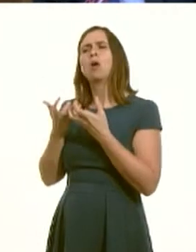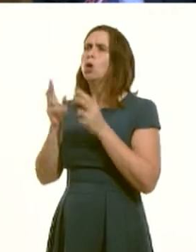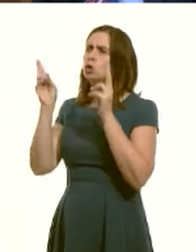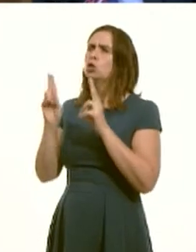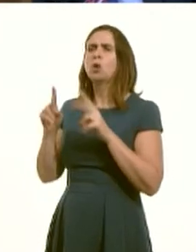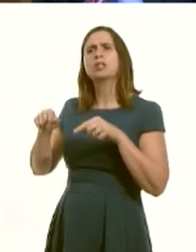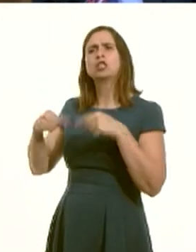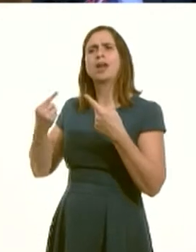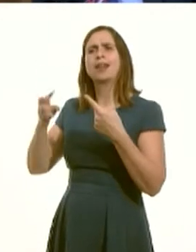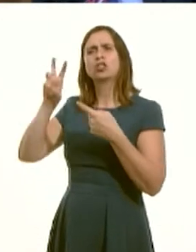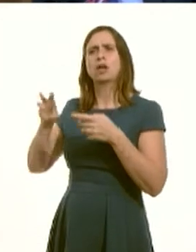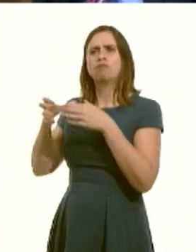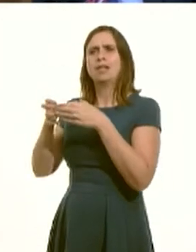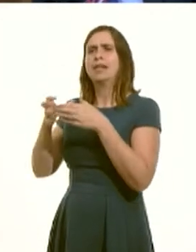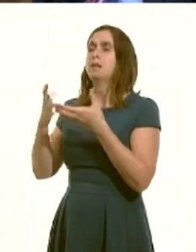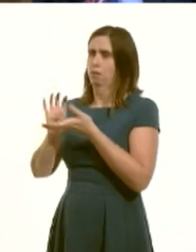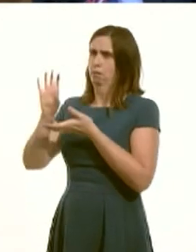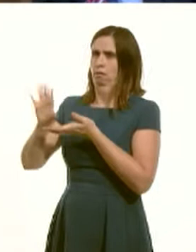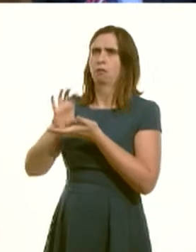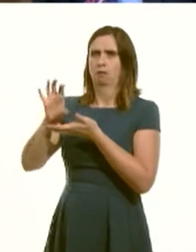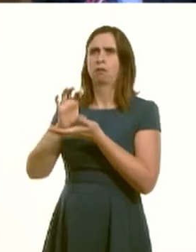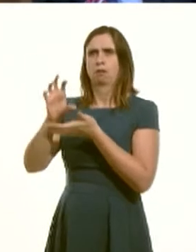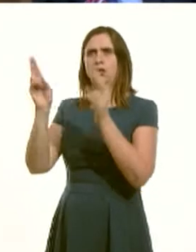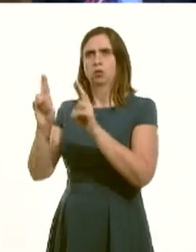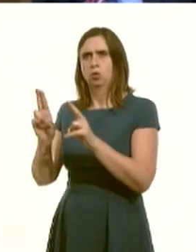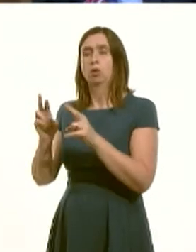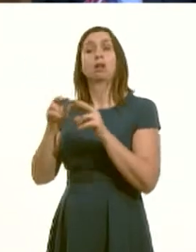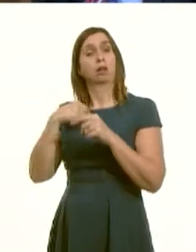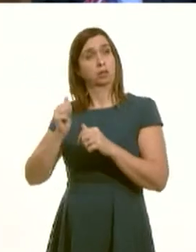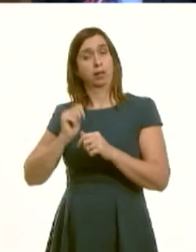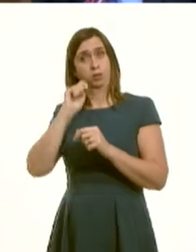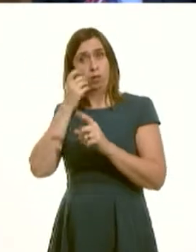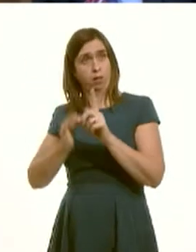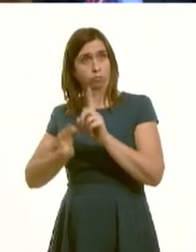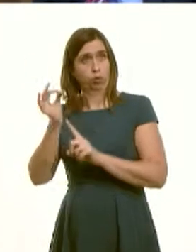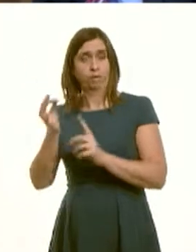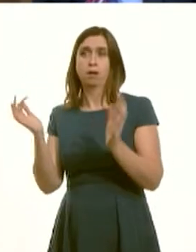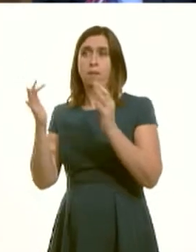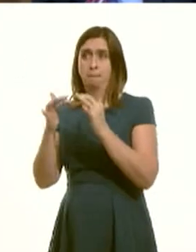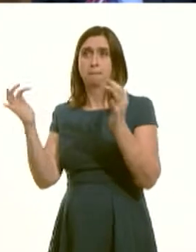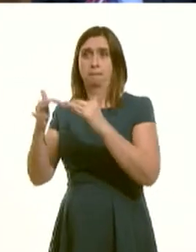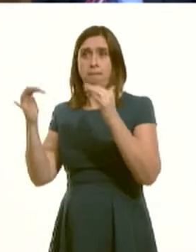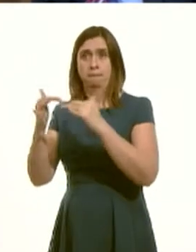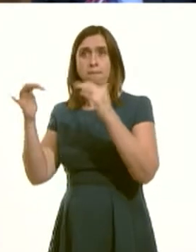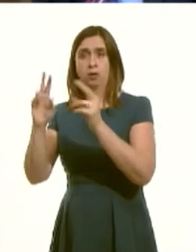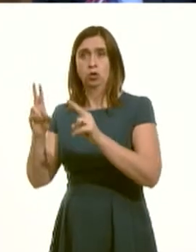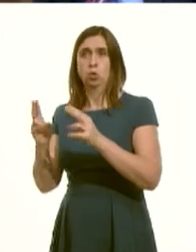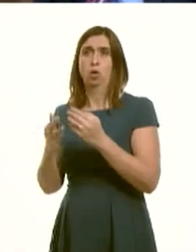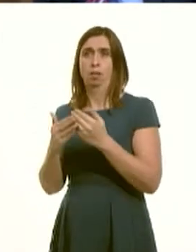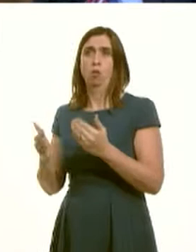of course, to address this and other issues, and we expect that, of course, to have a beneficial effect in terms of seeing attendance rates increase. Roger Glyn